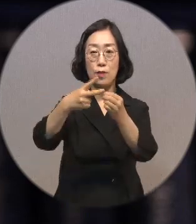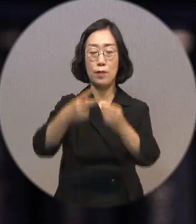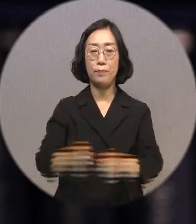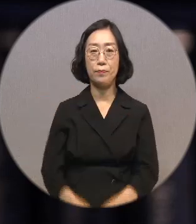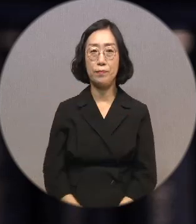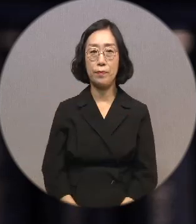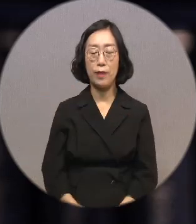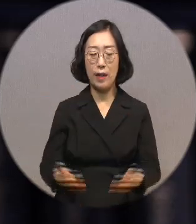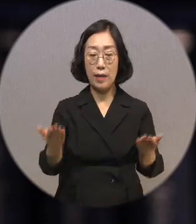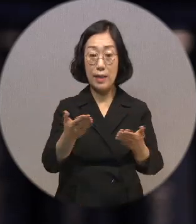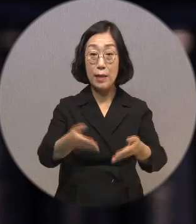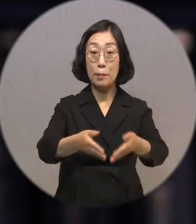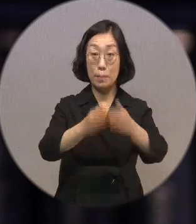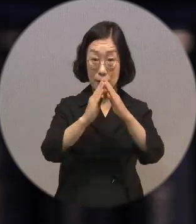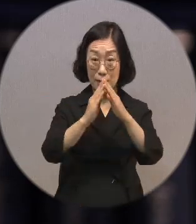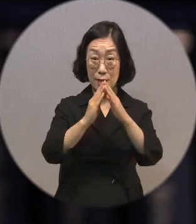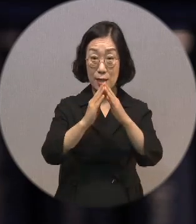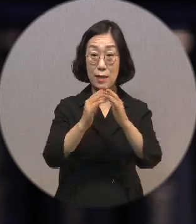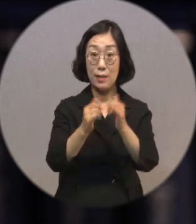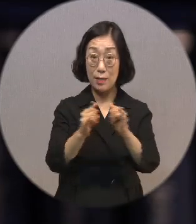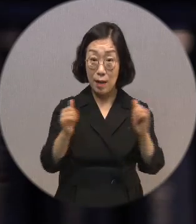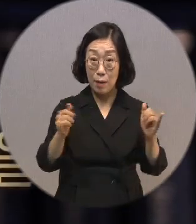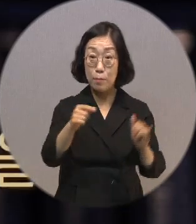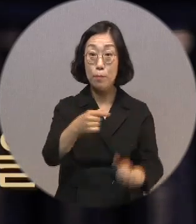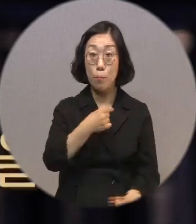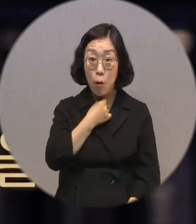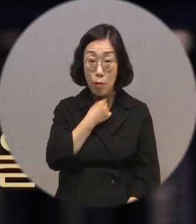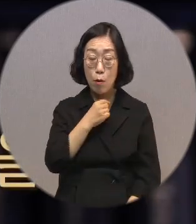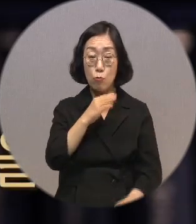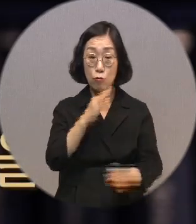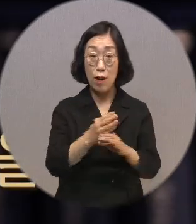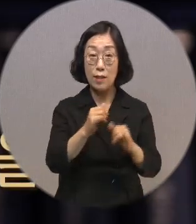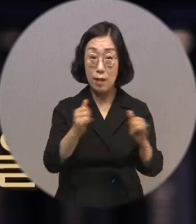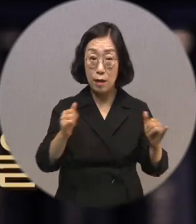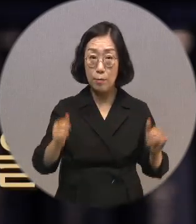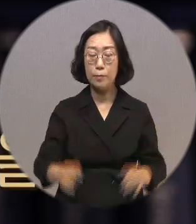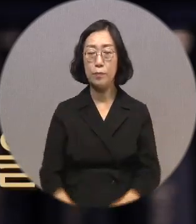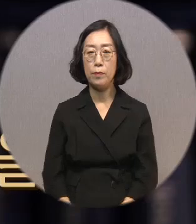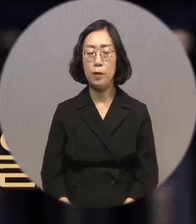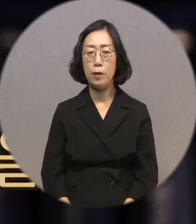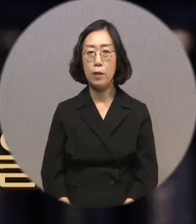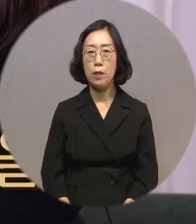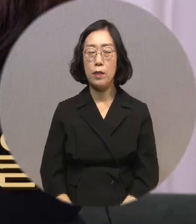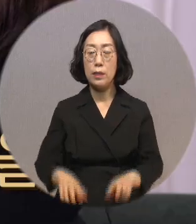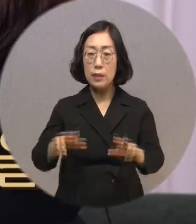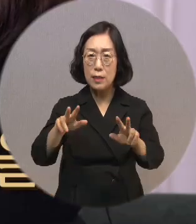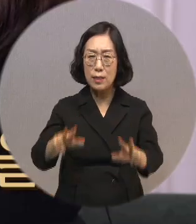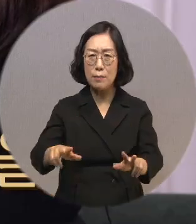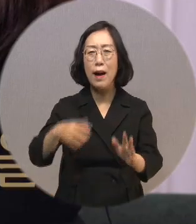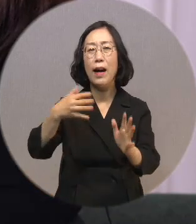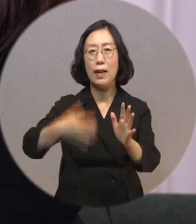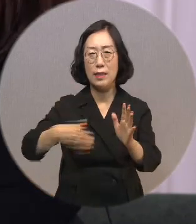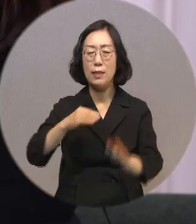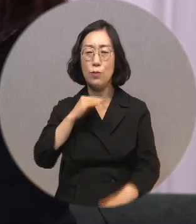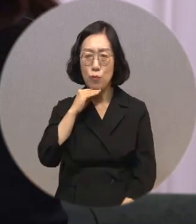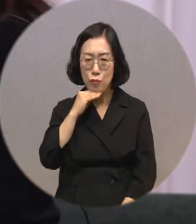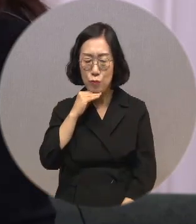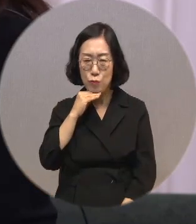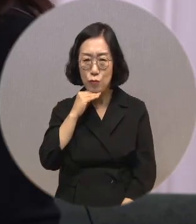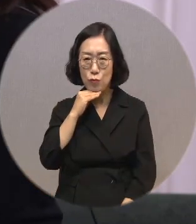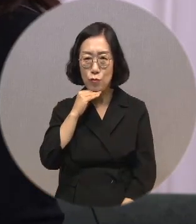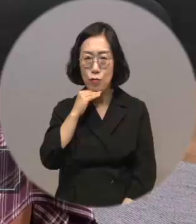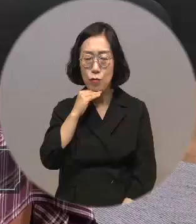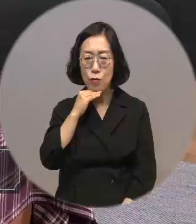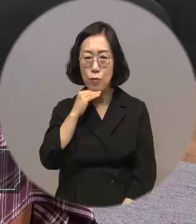탈북민 창업가 얘기해 주셨는데 탈북민 창업가 분들이 빛나는 순간은 지금보다 조금 더 미래일 수 있는 것 같아요. 통일이 됐을